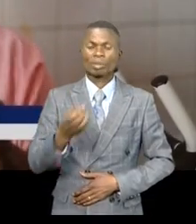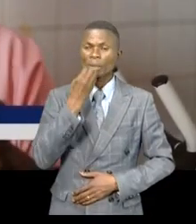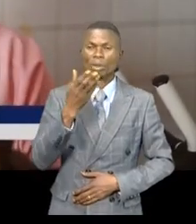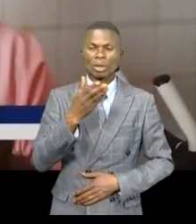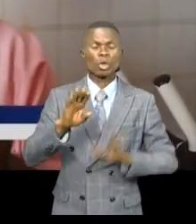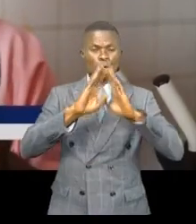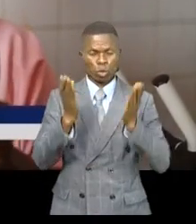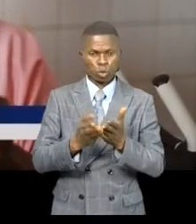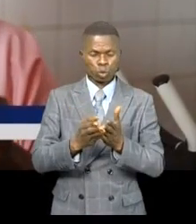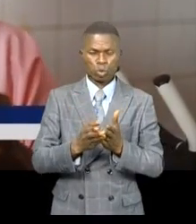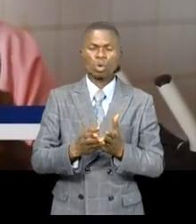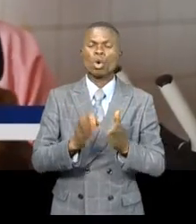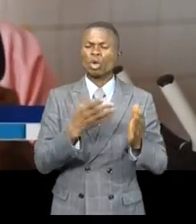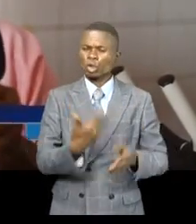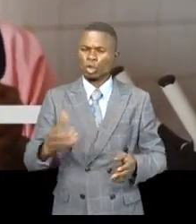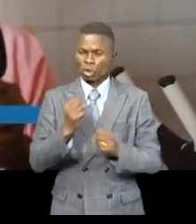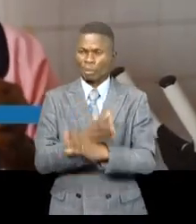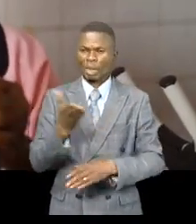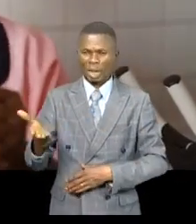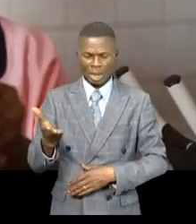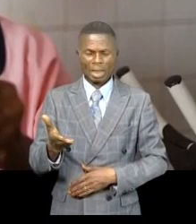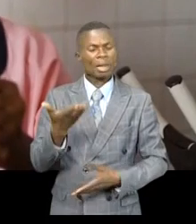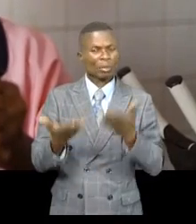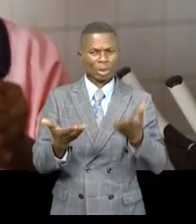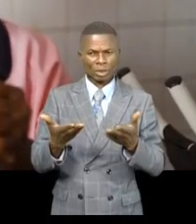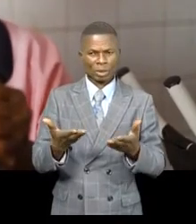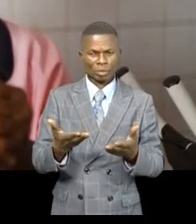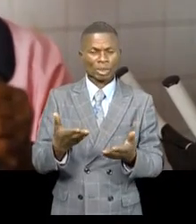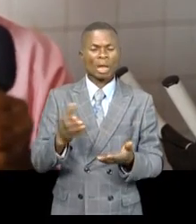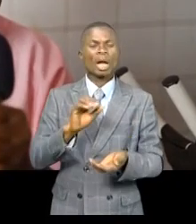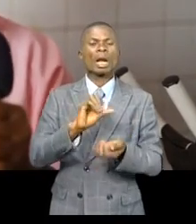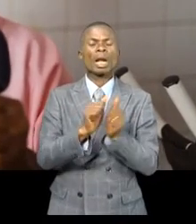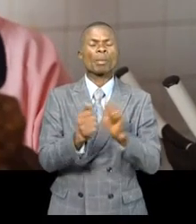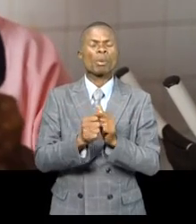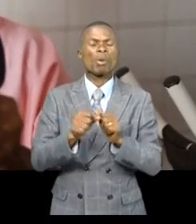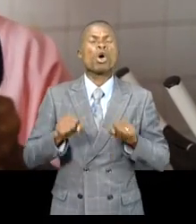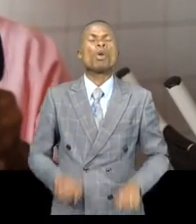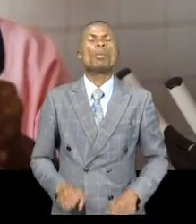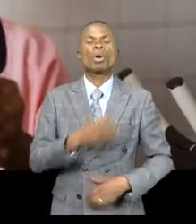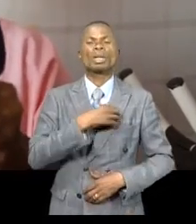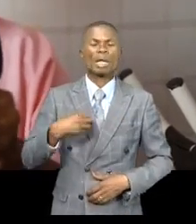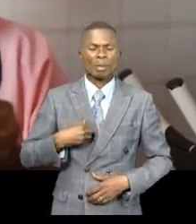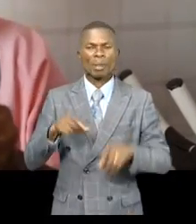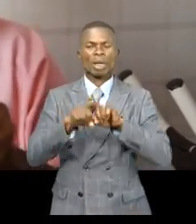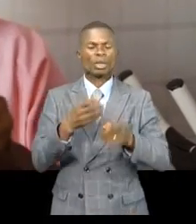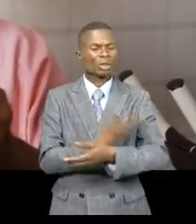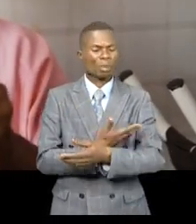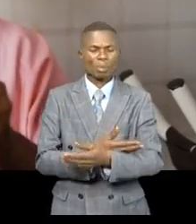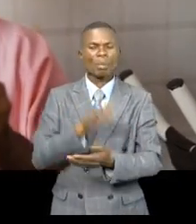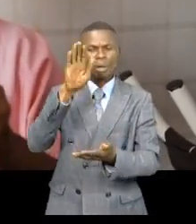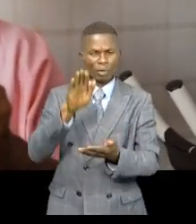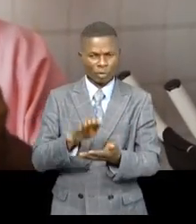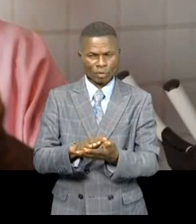les conditions sont bien réussies, en tout cas je pense que le taux de décès infantile et maternel sera amoindri lors